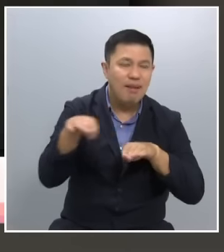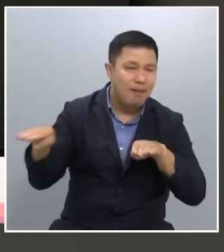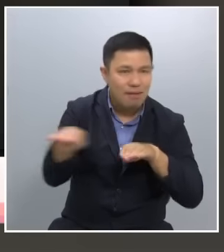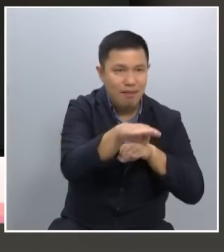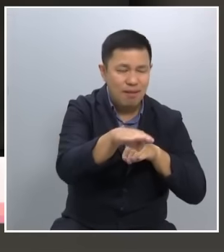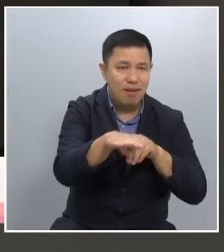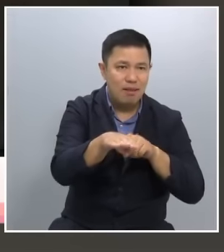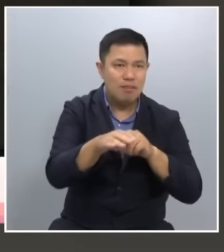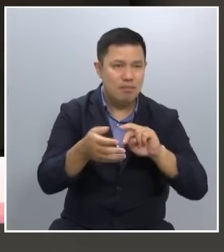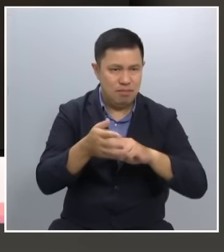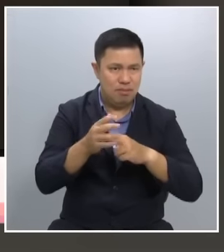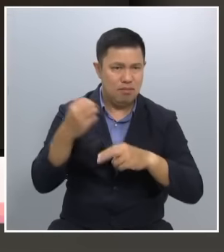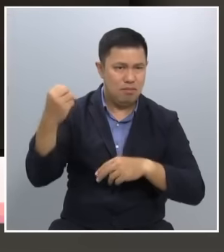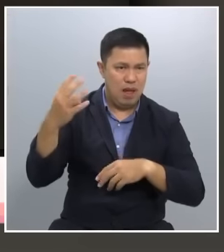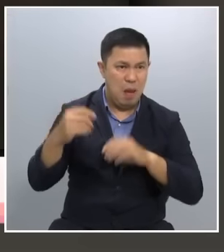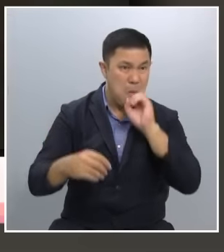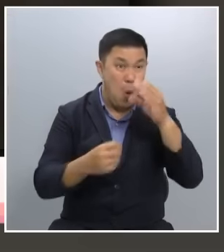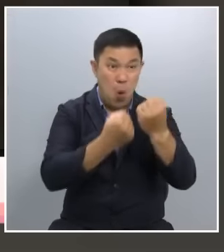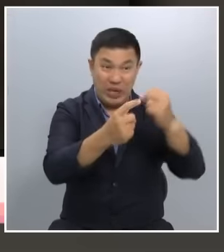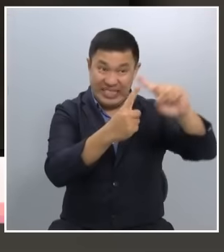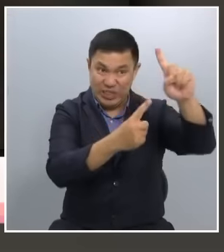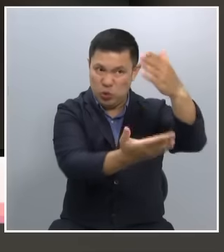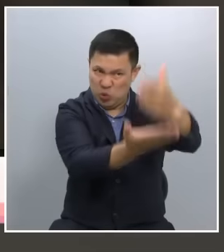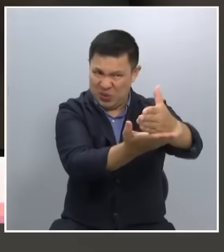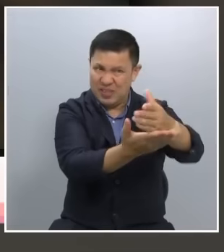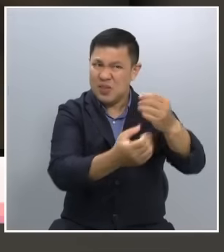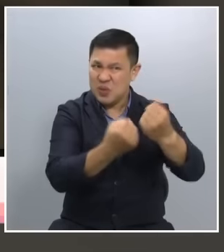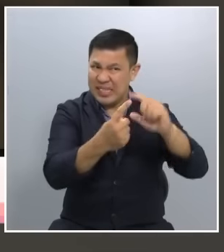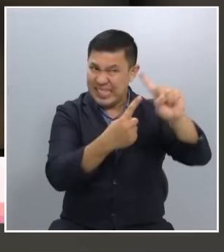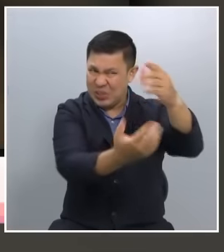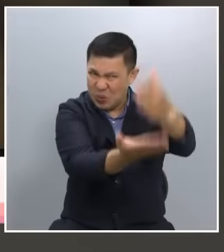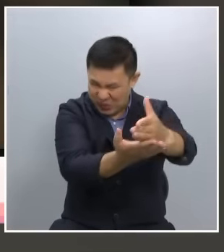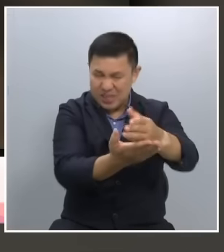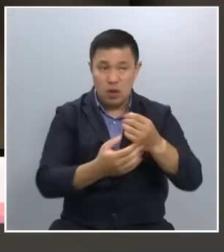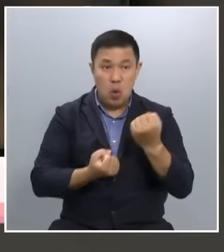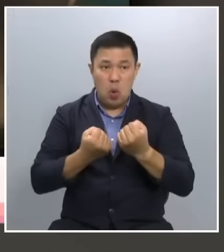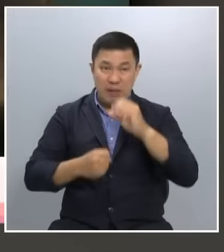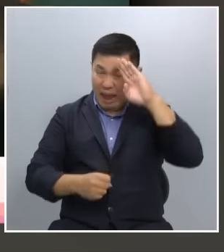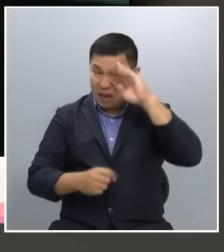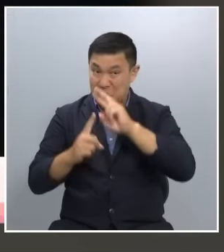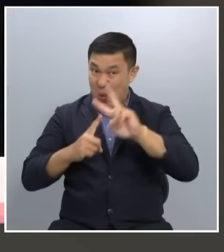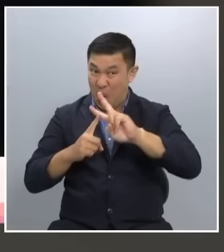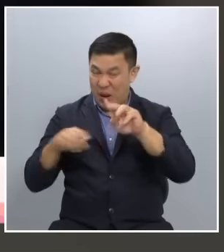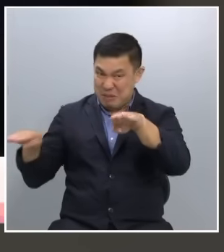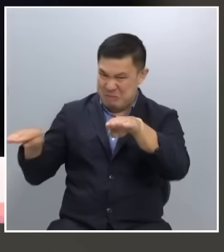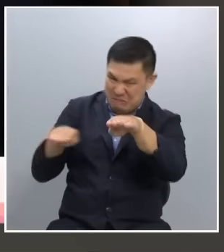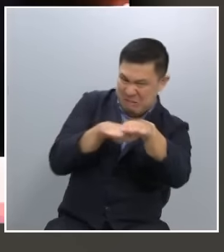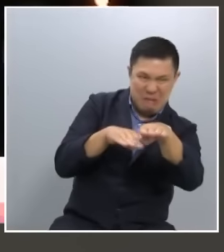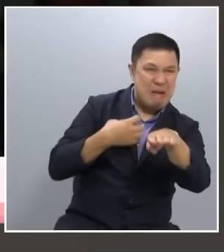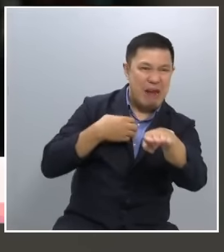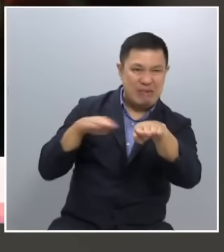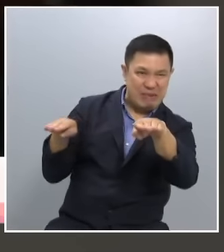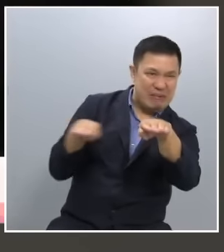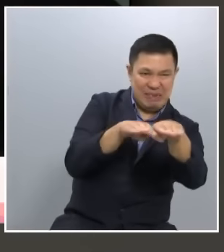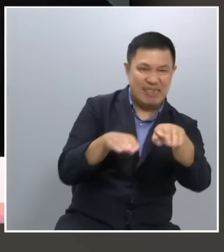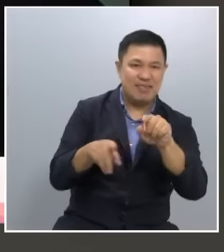าจะมีการส่งสัญญาณกันครับให้รถคันแรกเนี่ยหยุดนะฮะซึ่งรถคันที่2เองนะครับซึ่งก็พยายามจะแทรกเข้าไปตามภาพที่คุณผู้ชมได้เห็นเล